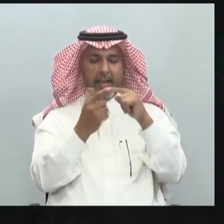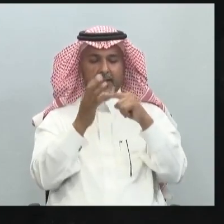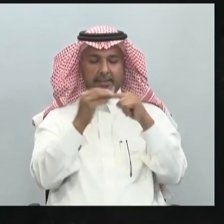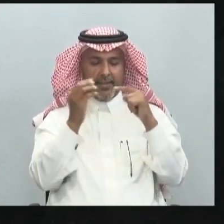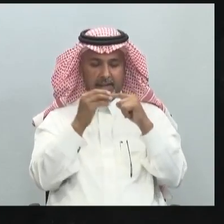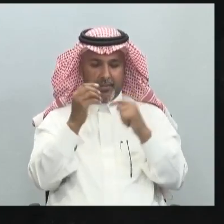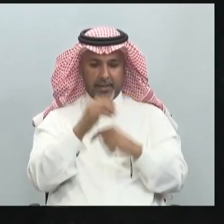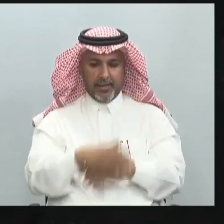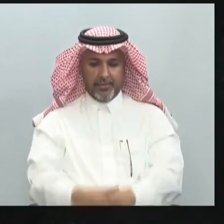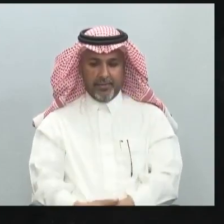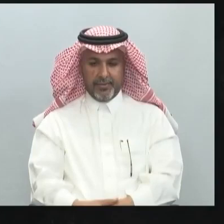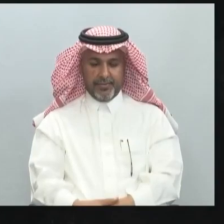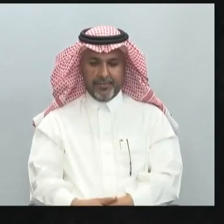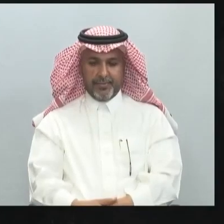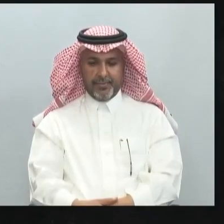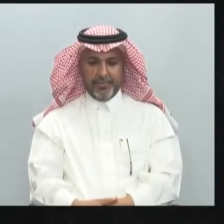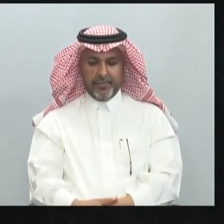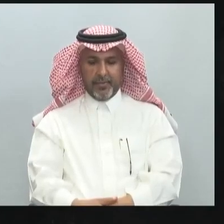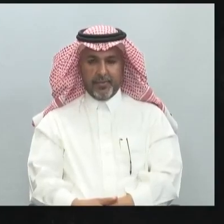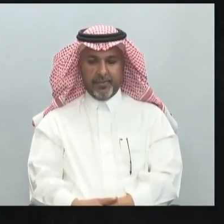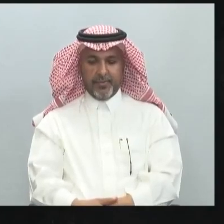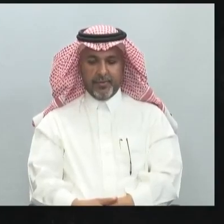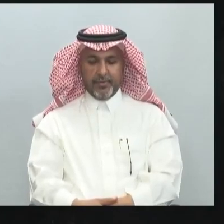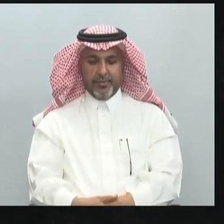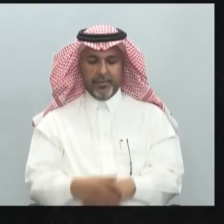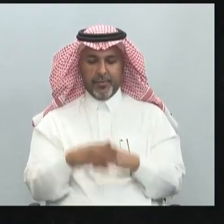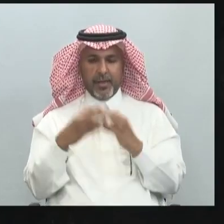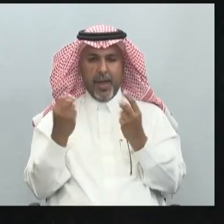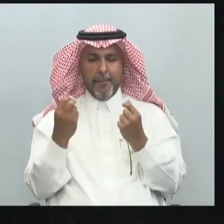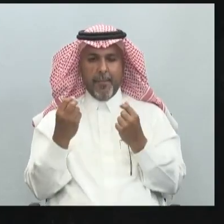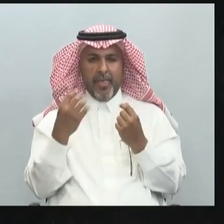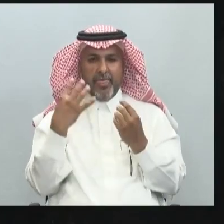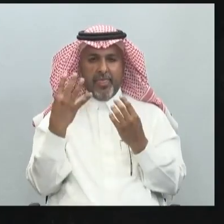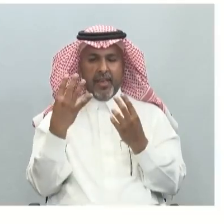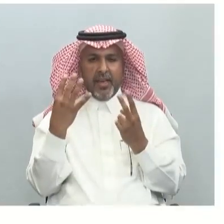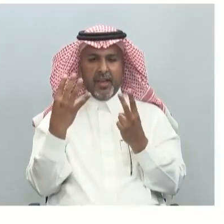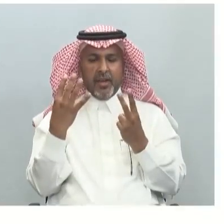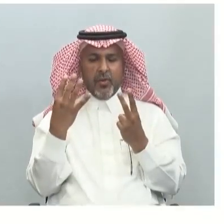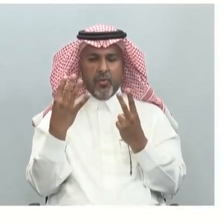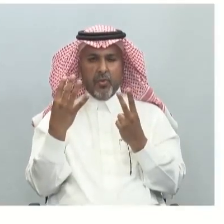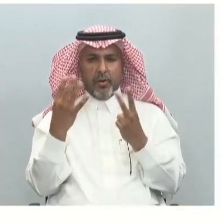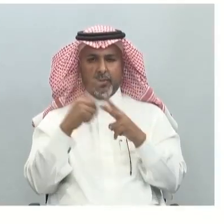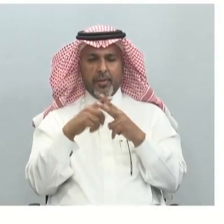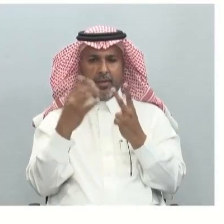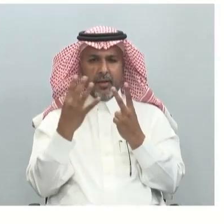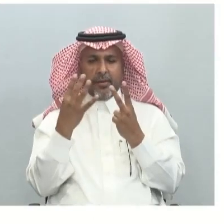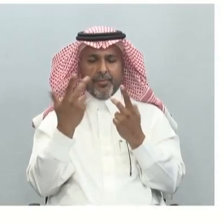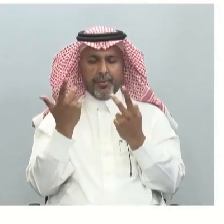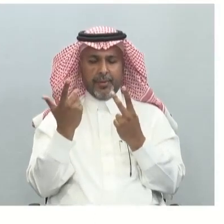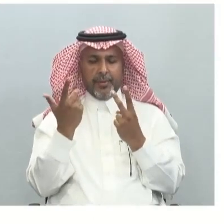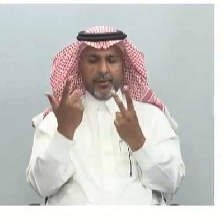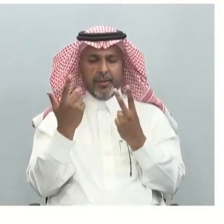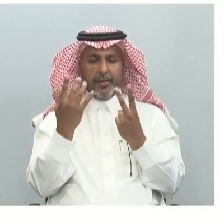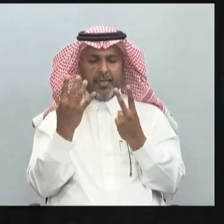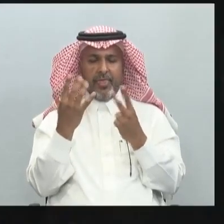العددين اللي نعرفهم حاصل ضربهم سالب ثمانيه اللي هم طبعا اثنين واربعه هم اللي ضربهم ثمانيه طيب السالب احطها مع الاربعه